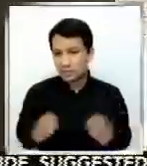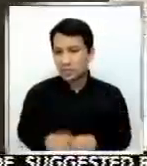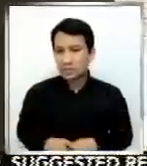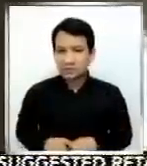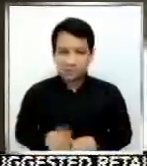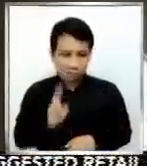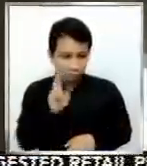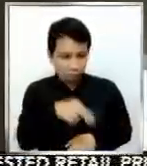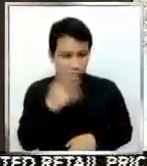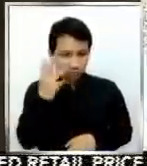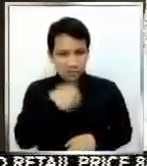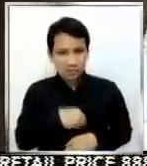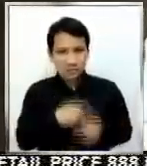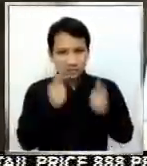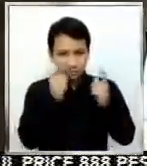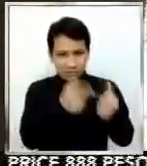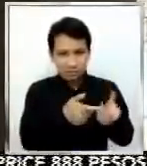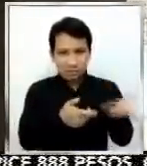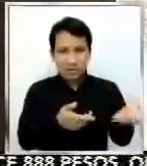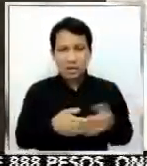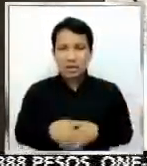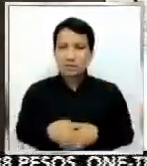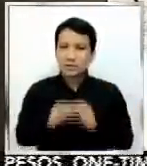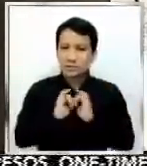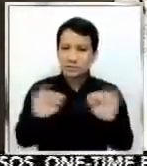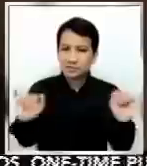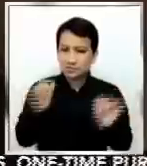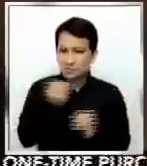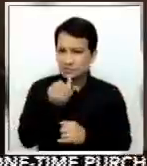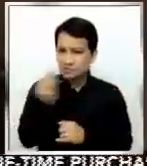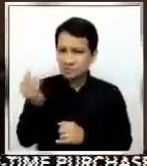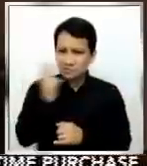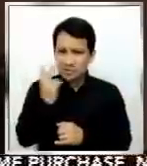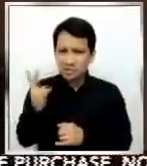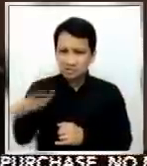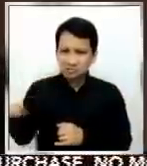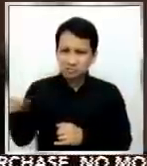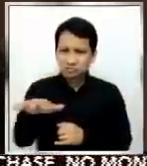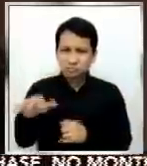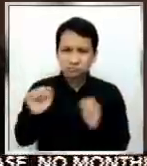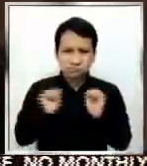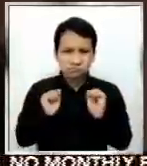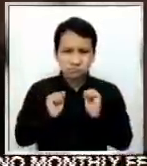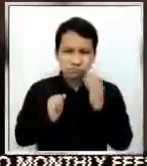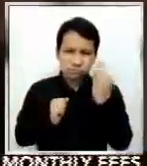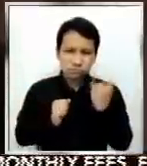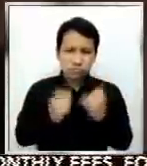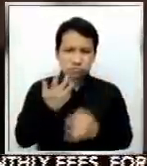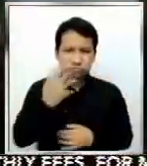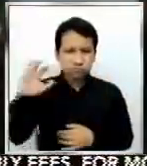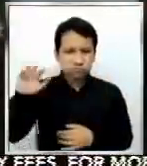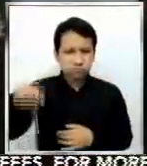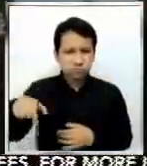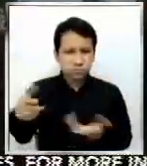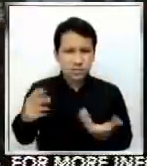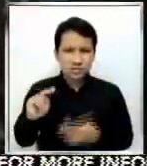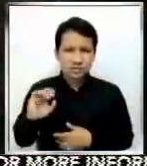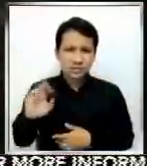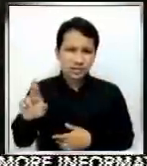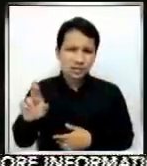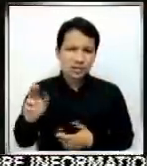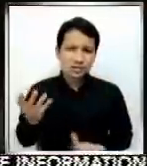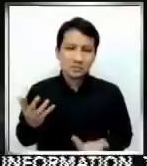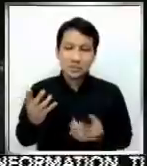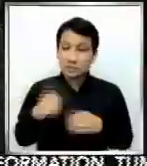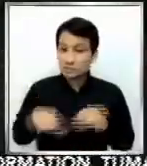eh. Sinamantala ng ilan ang pagpunta rito para magpalamig dahil napakainit na raw sa Metro Manila. Kaya kahit